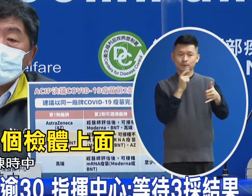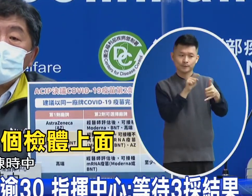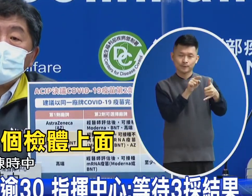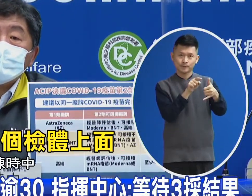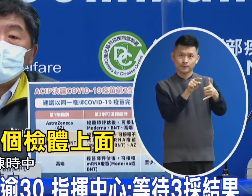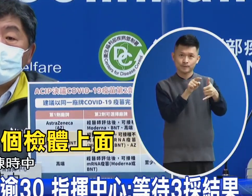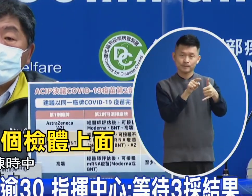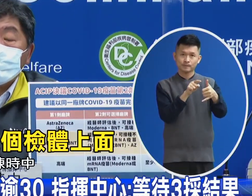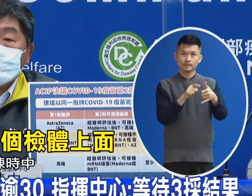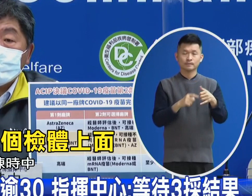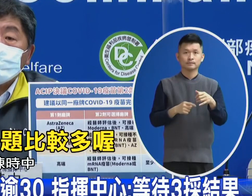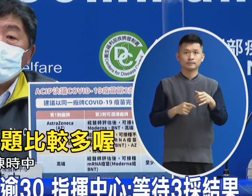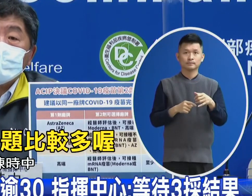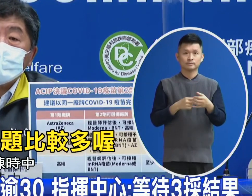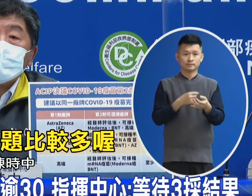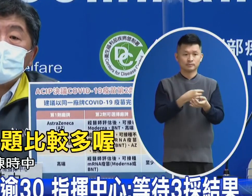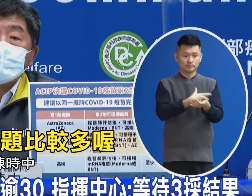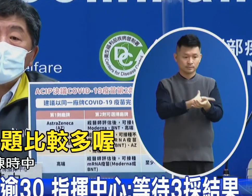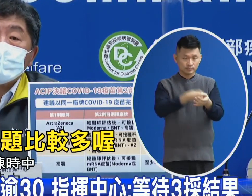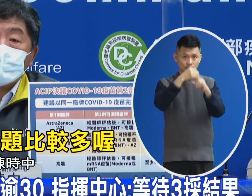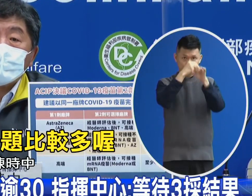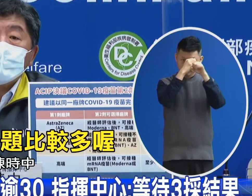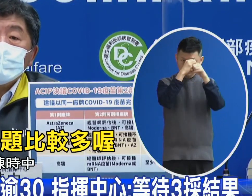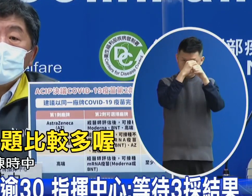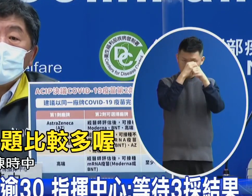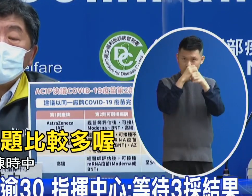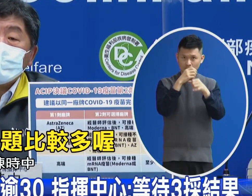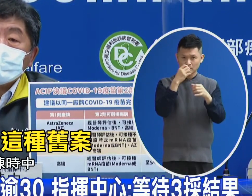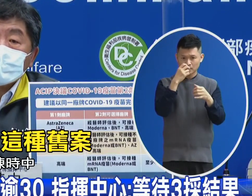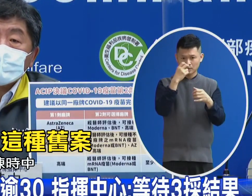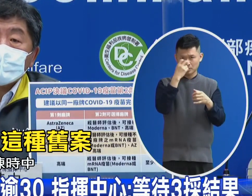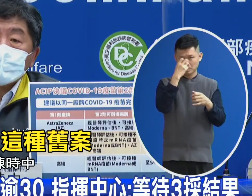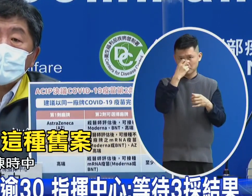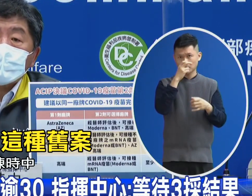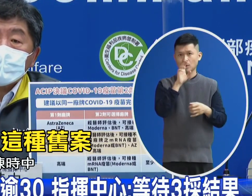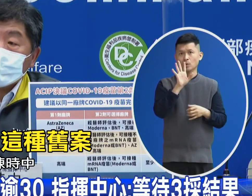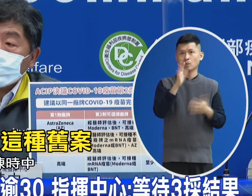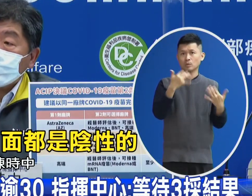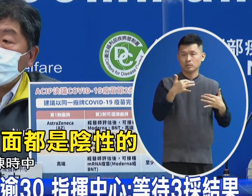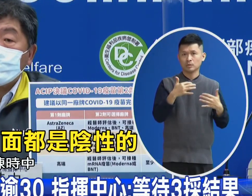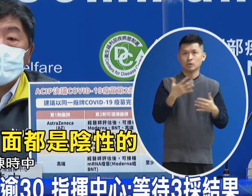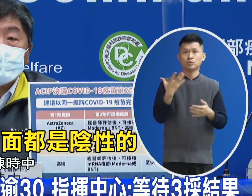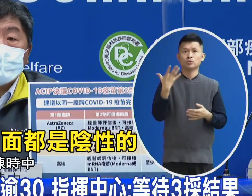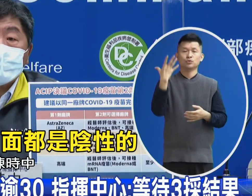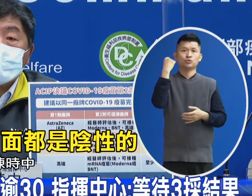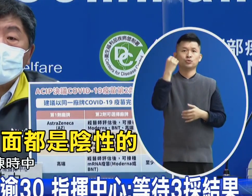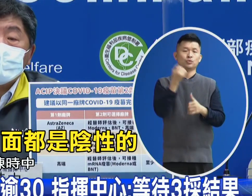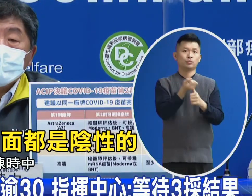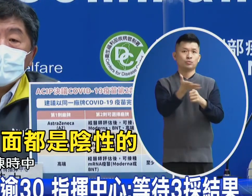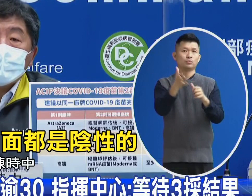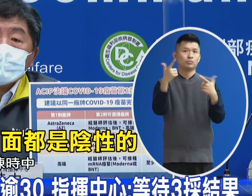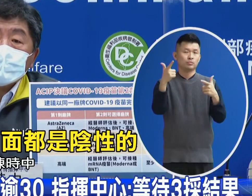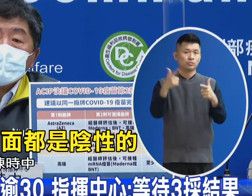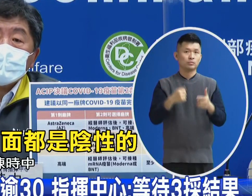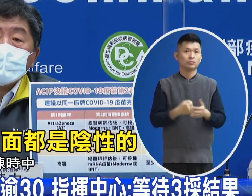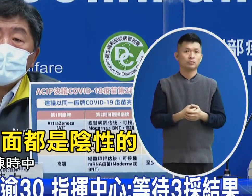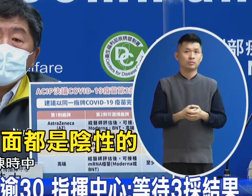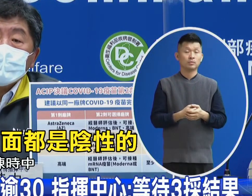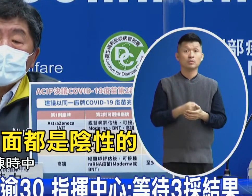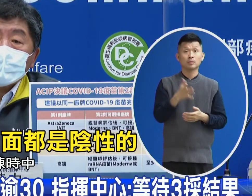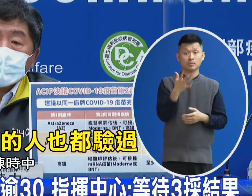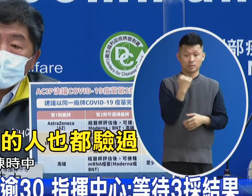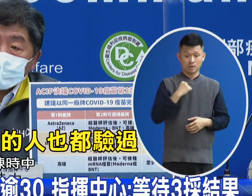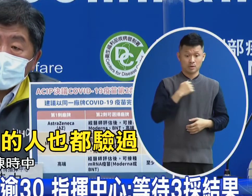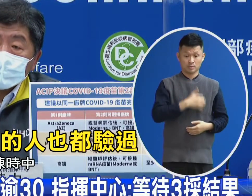这个检体上面检验的问题比较多，并不是这种旧案，因为抗体上面都是阴性